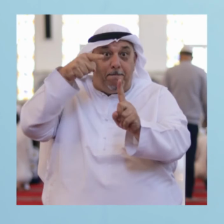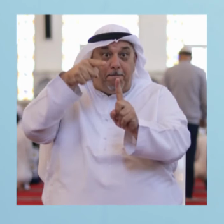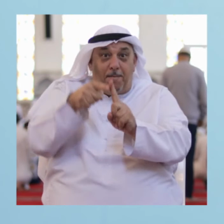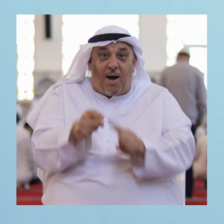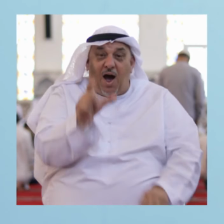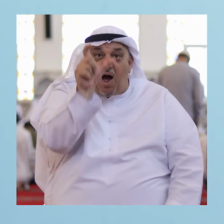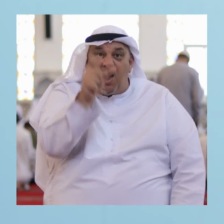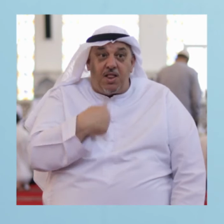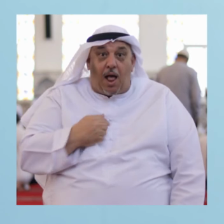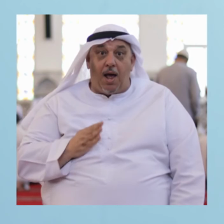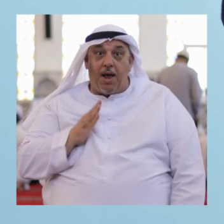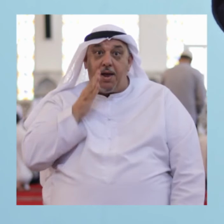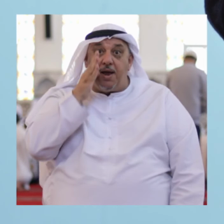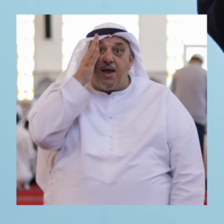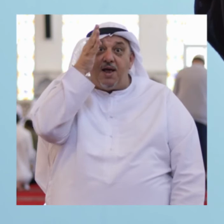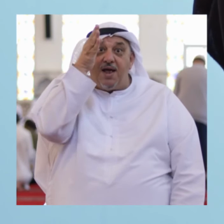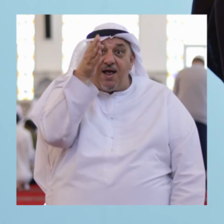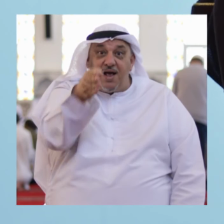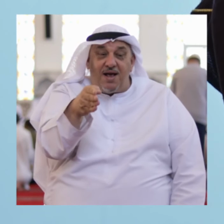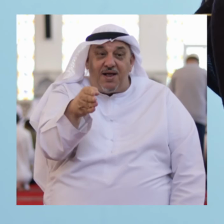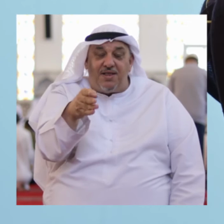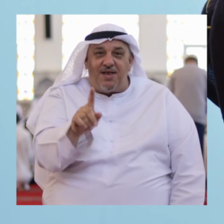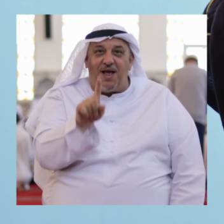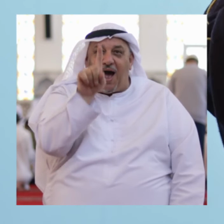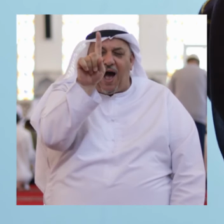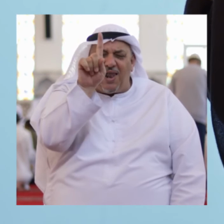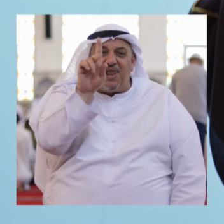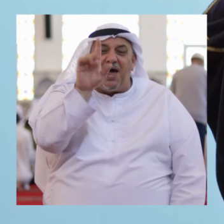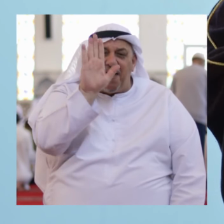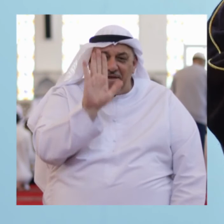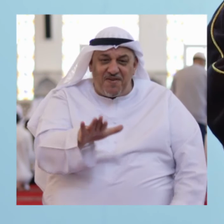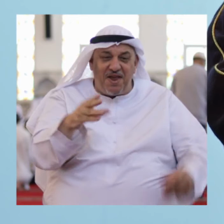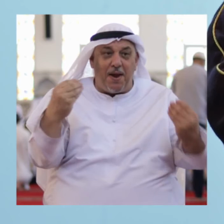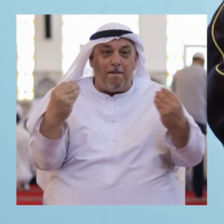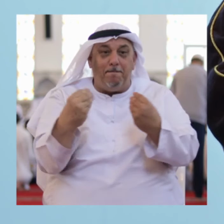لو عدته لوجتني عنده